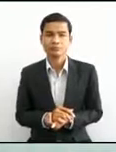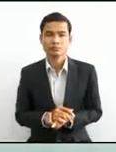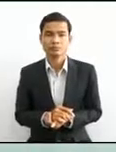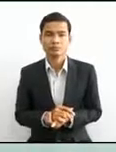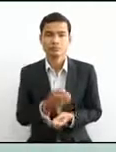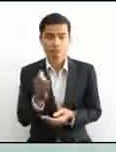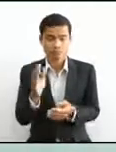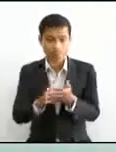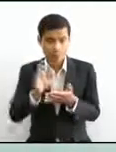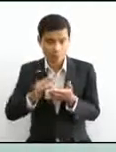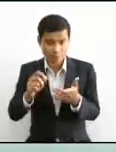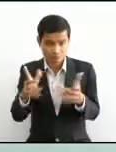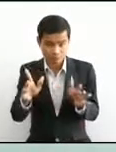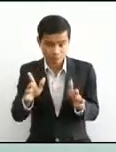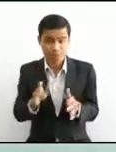Chá con bằng cách bàn mấy con.